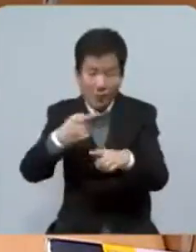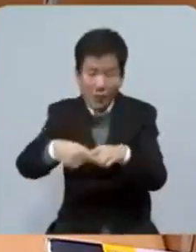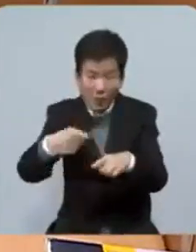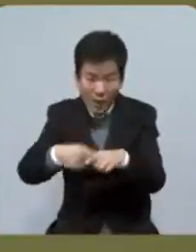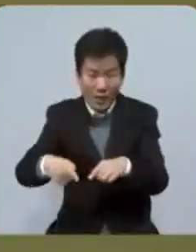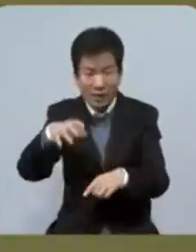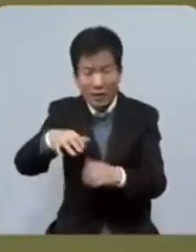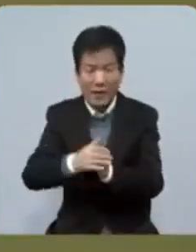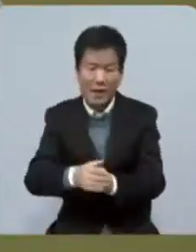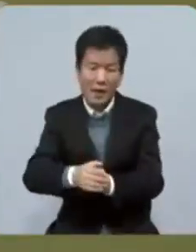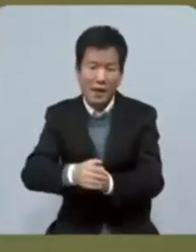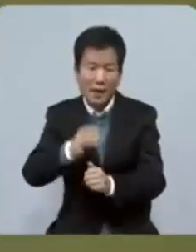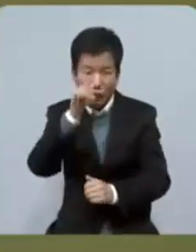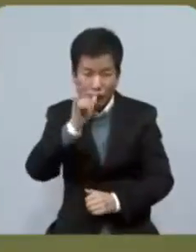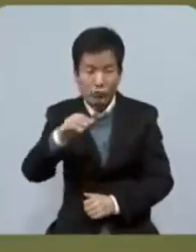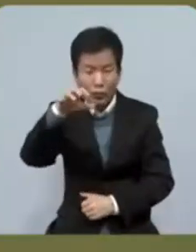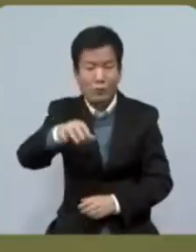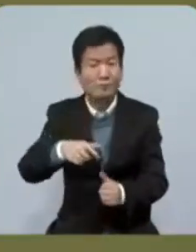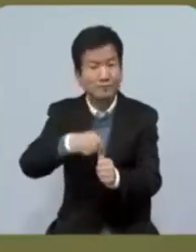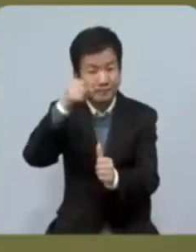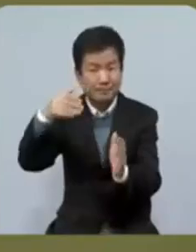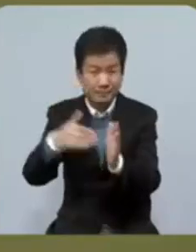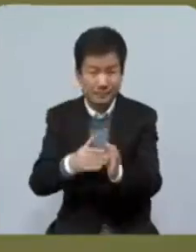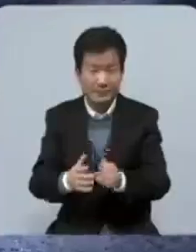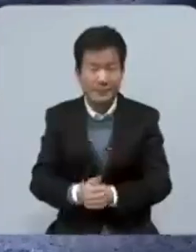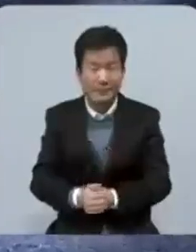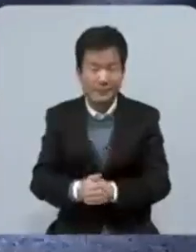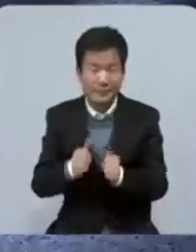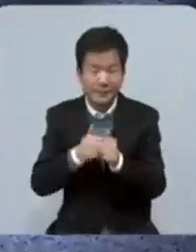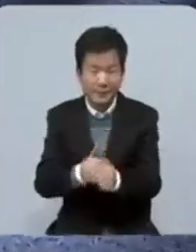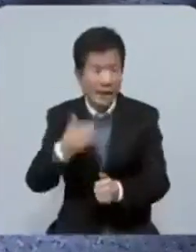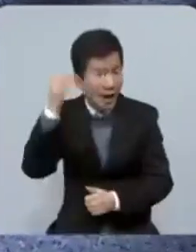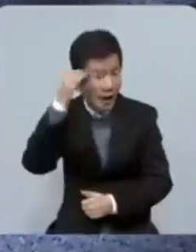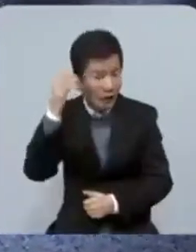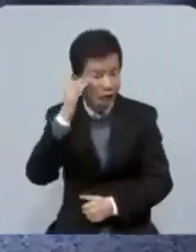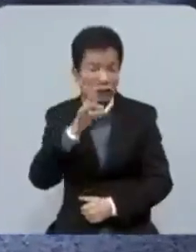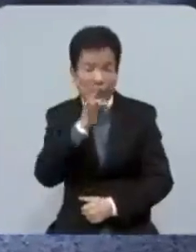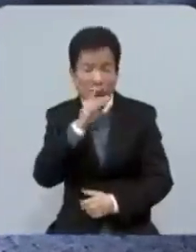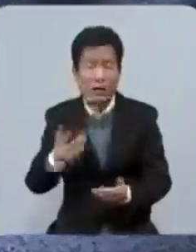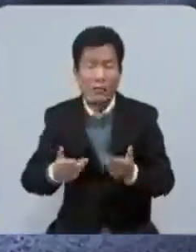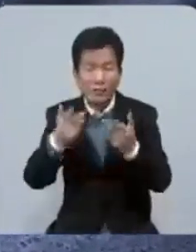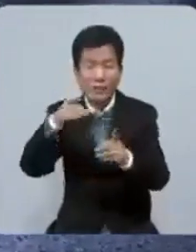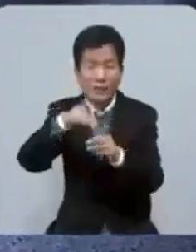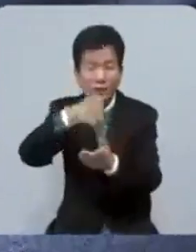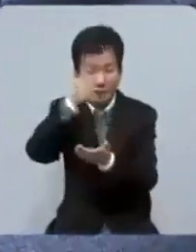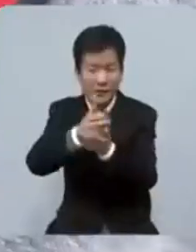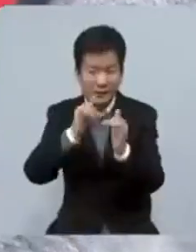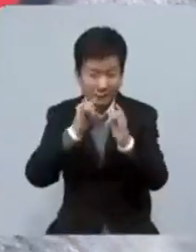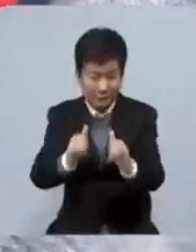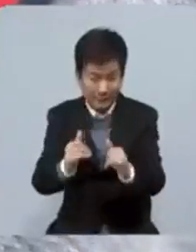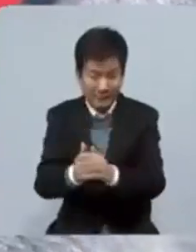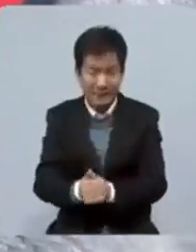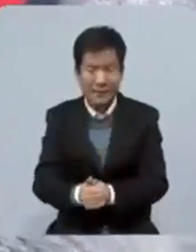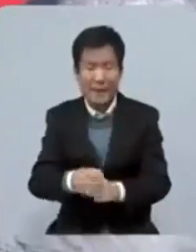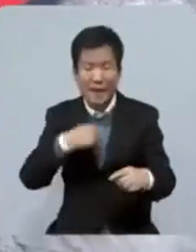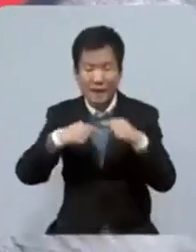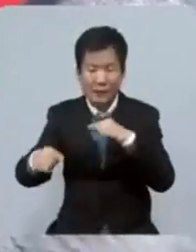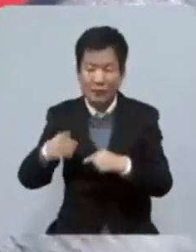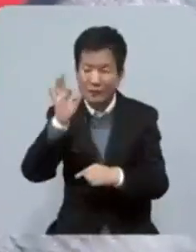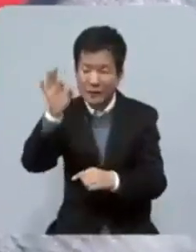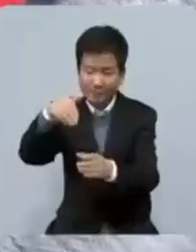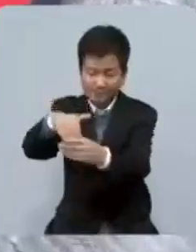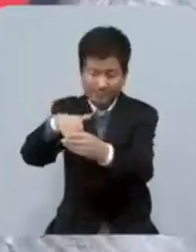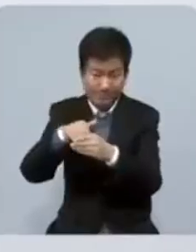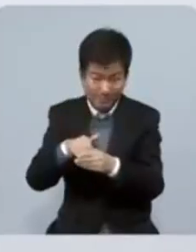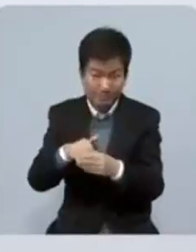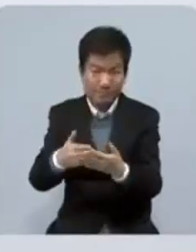평가에서 우수기관으로 선정됐습니다. 이에 따라 한국중앙자원봉사센터장 표창과 행정안전부 상금을 받게